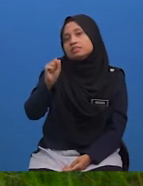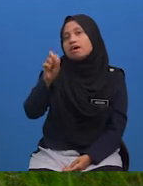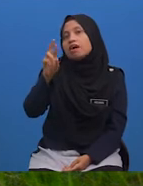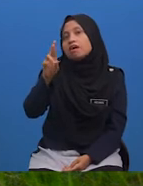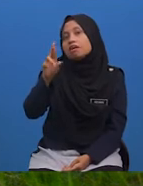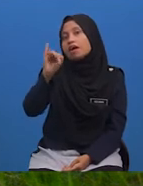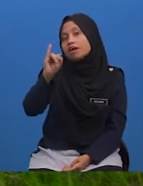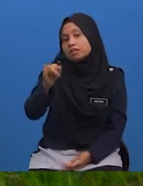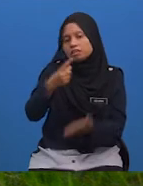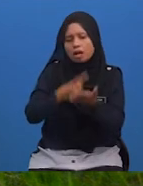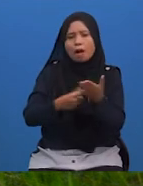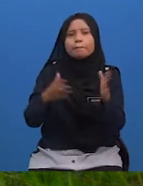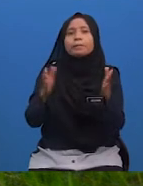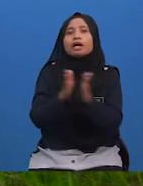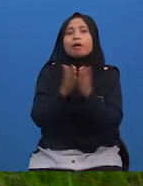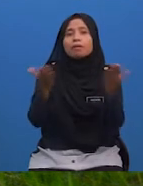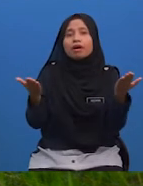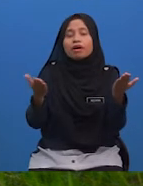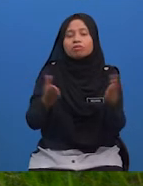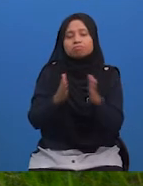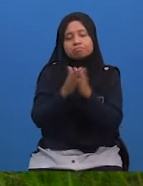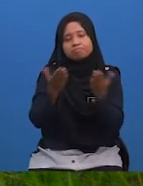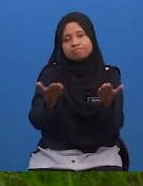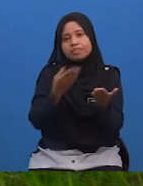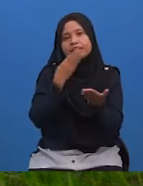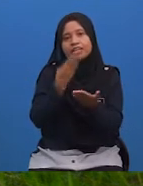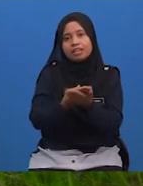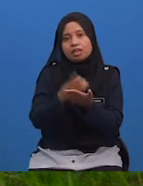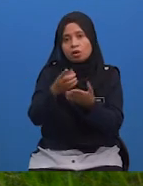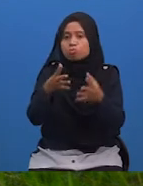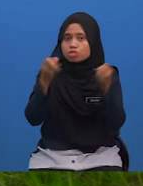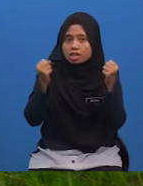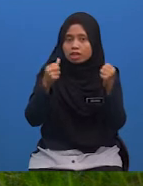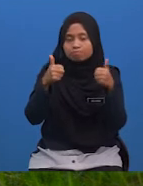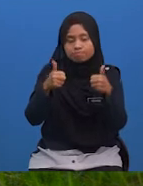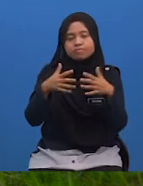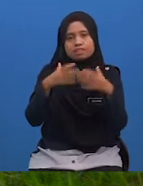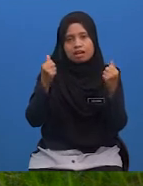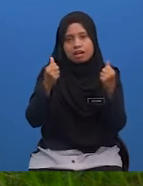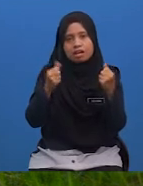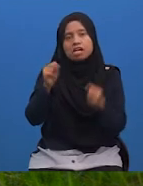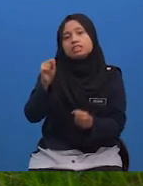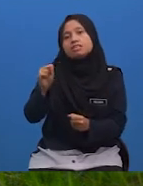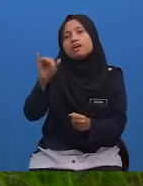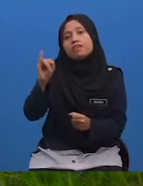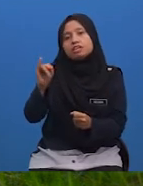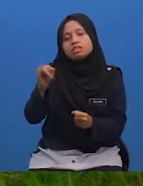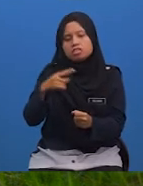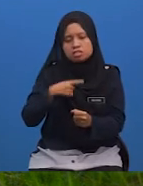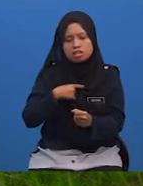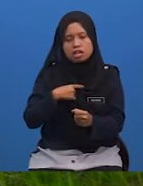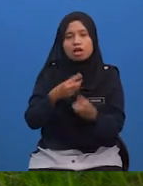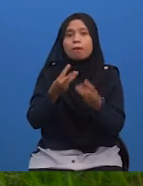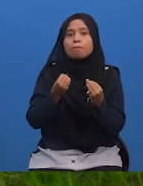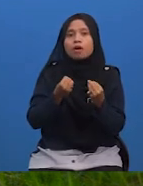apa khabar? Khabar baik. Kamu sihat? Saya sihat. Sang Ranggi, saya